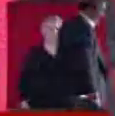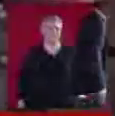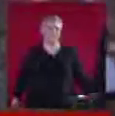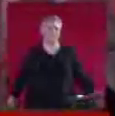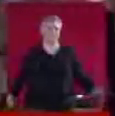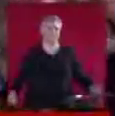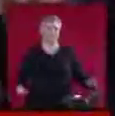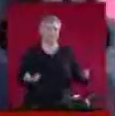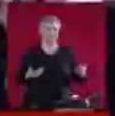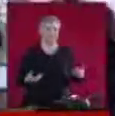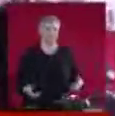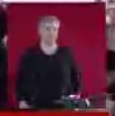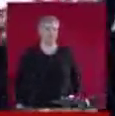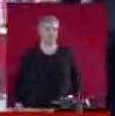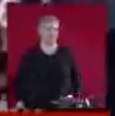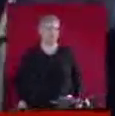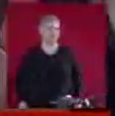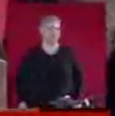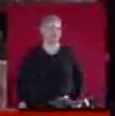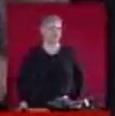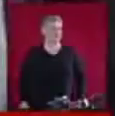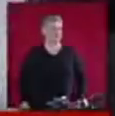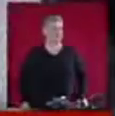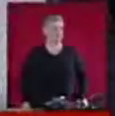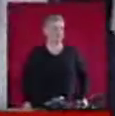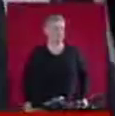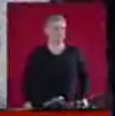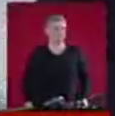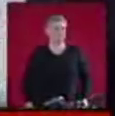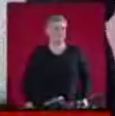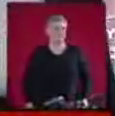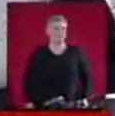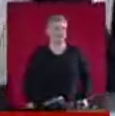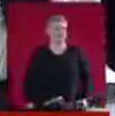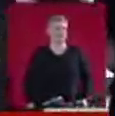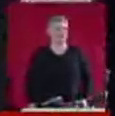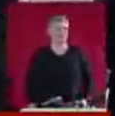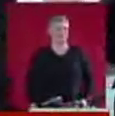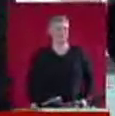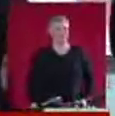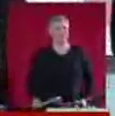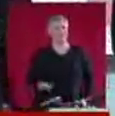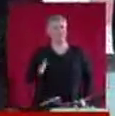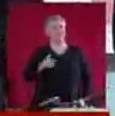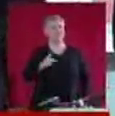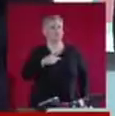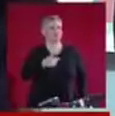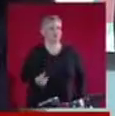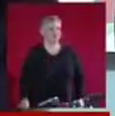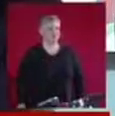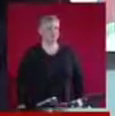κόκκαλης ο οποίος εκτός από γνωστός για τα αισθήματά του για τον